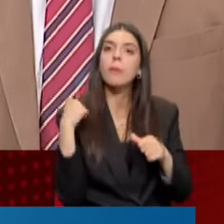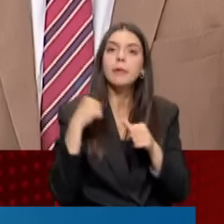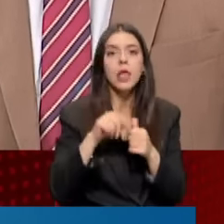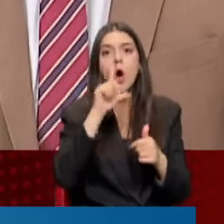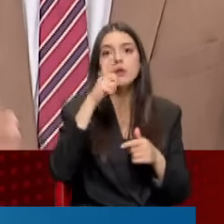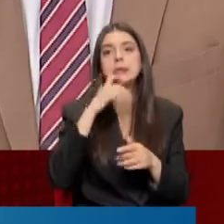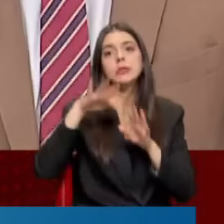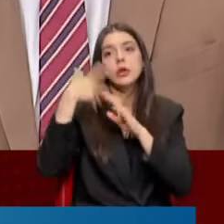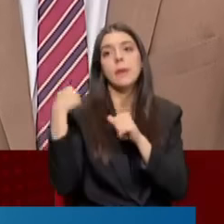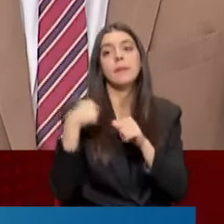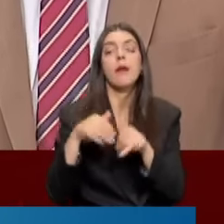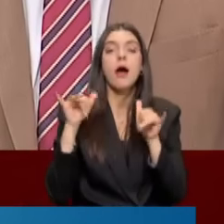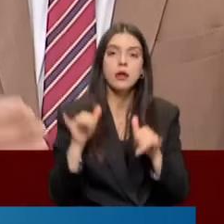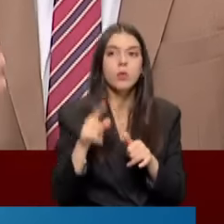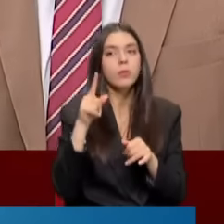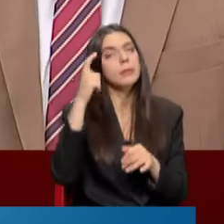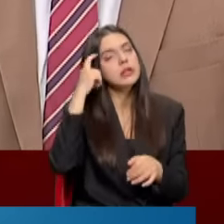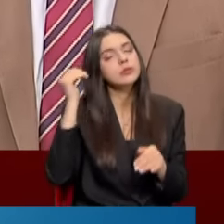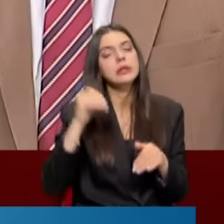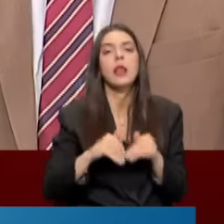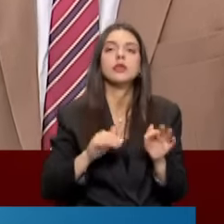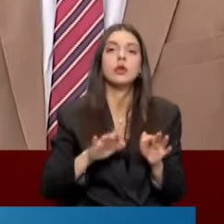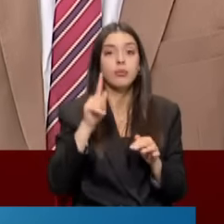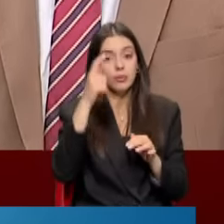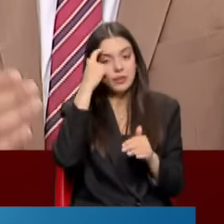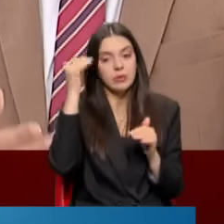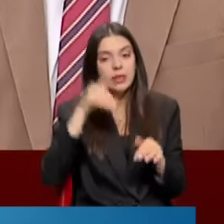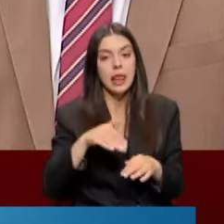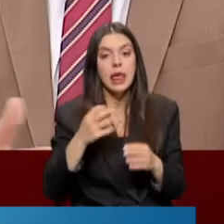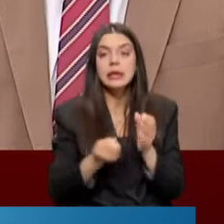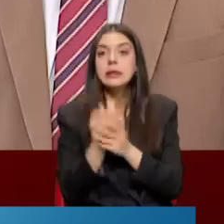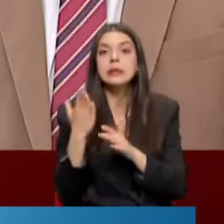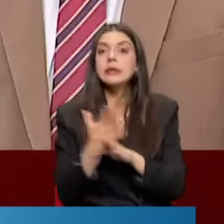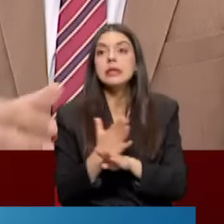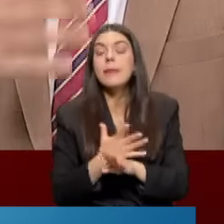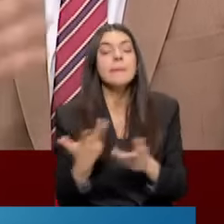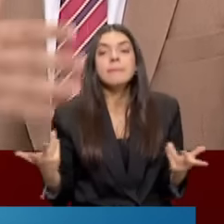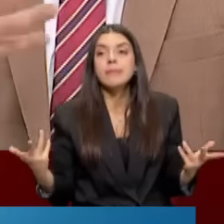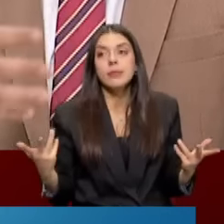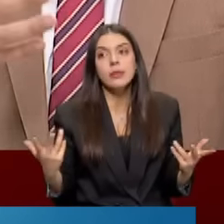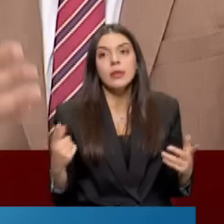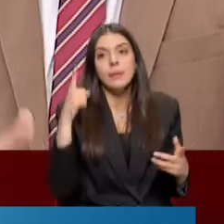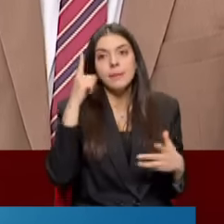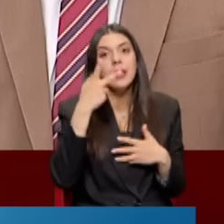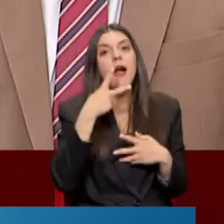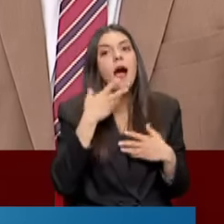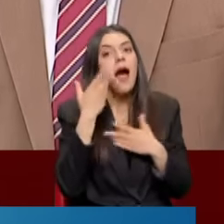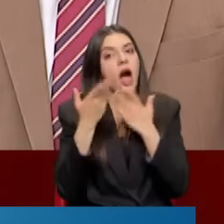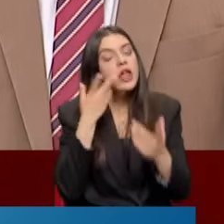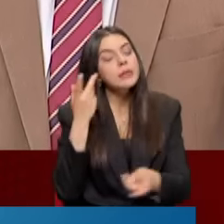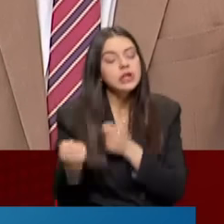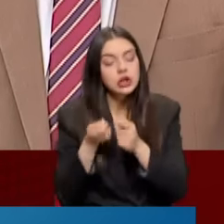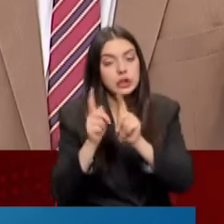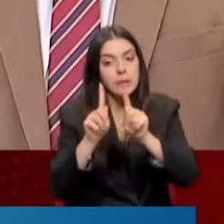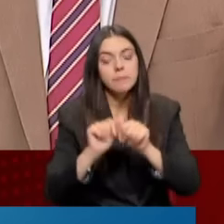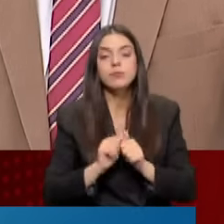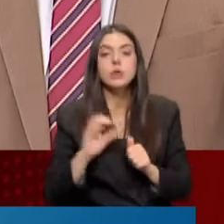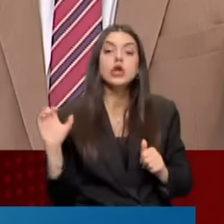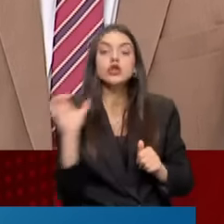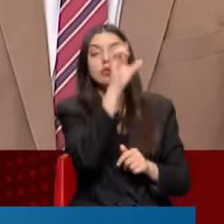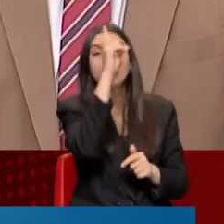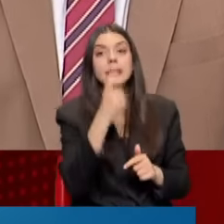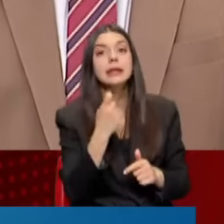sonra olacak ama o gelecek başımıza gelecek bu başımıza gelen şey nedir Bir izah etmeye çalışayım Cumhuriyetin ilk